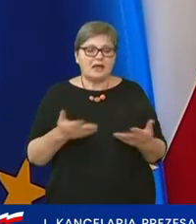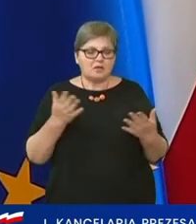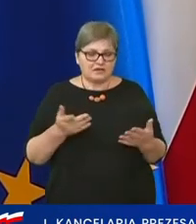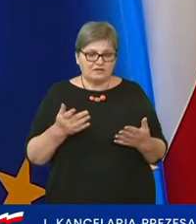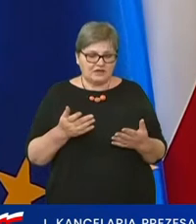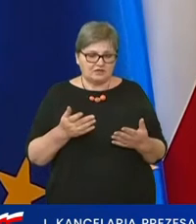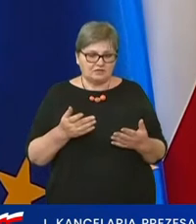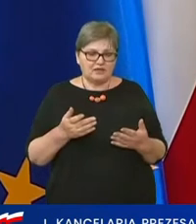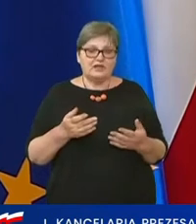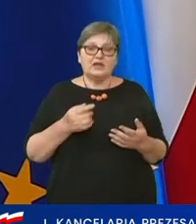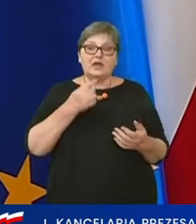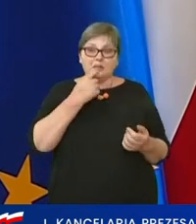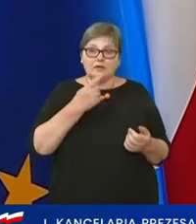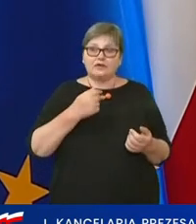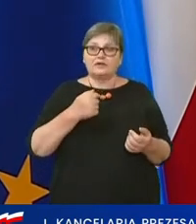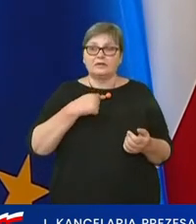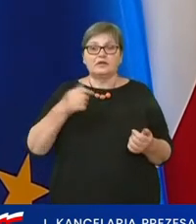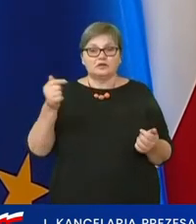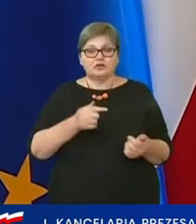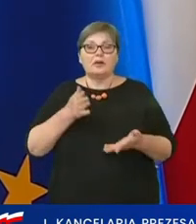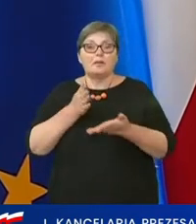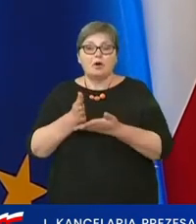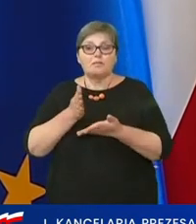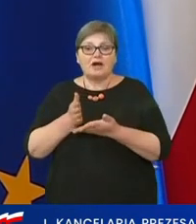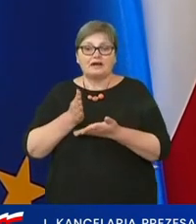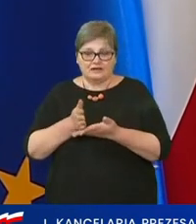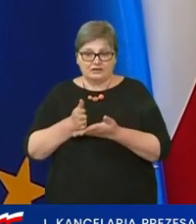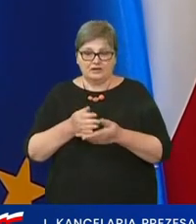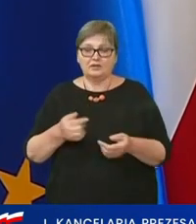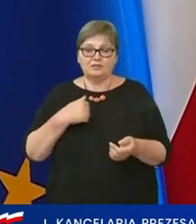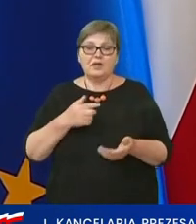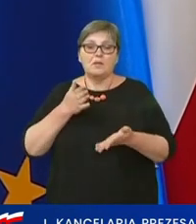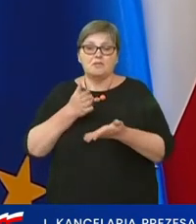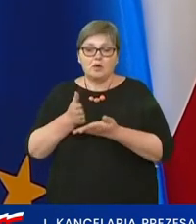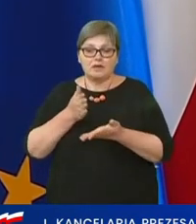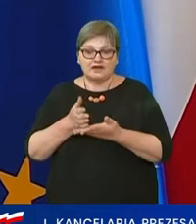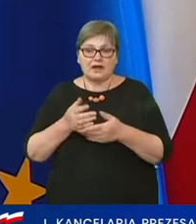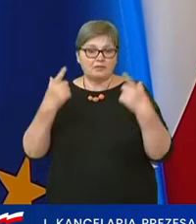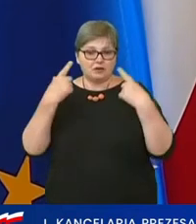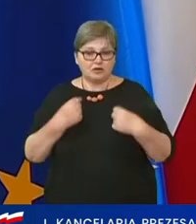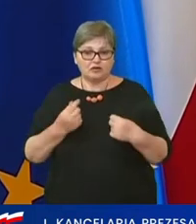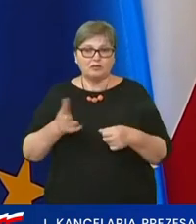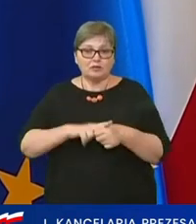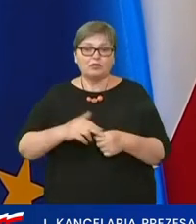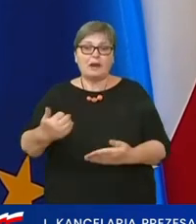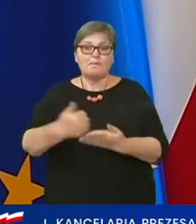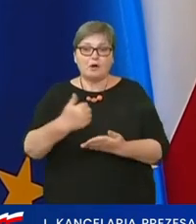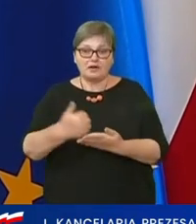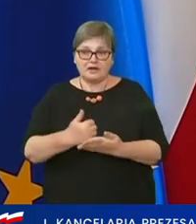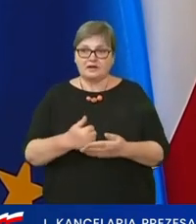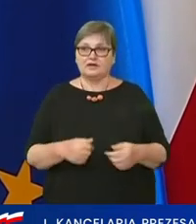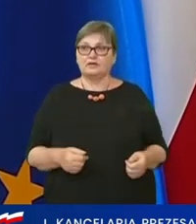pomagać pomagającym można streścić nasze program wsparcia dla domów pomocy